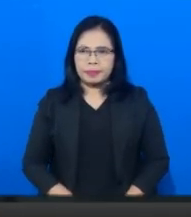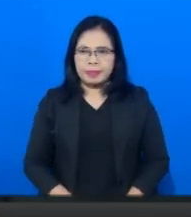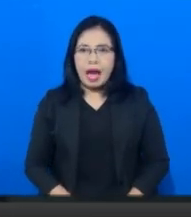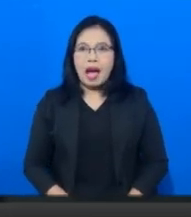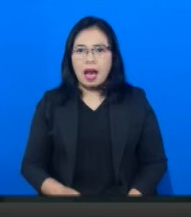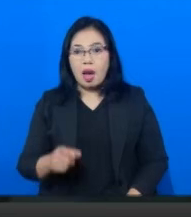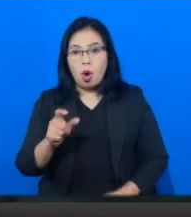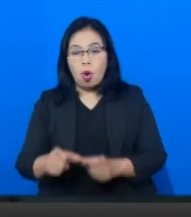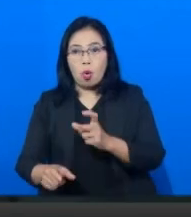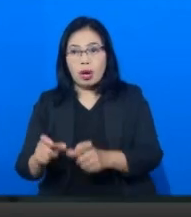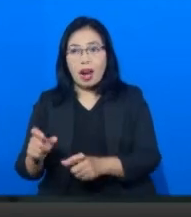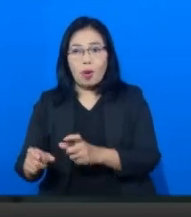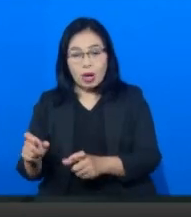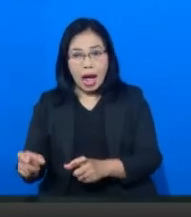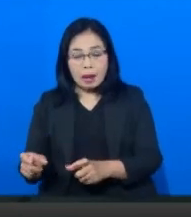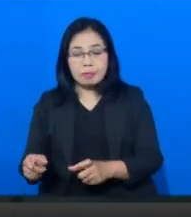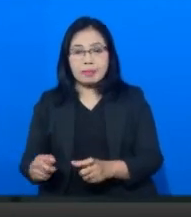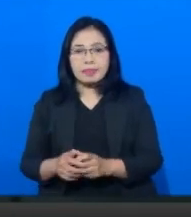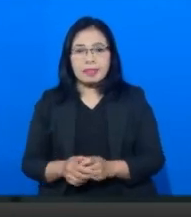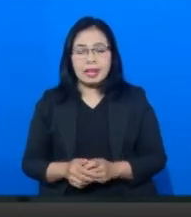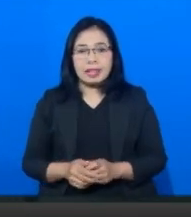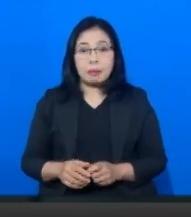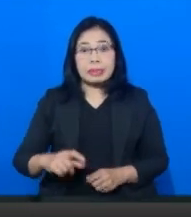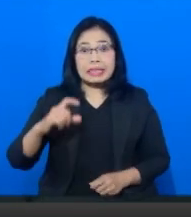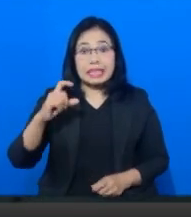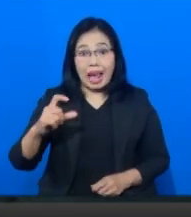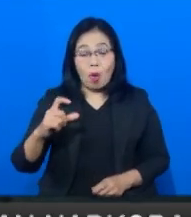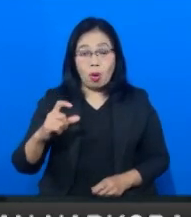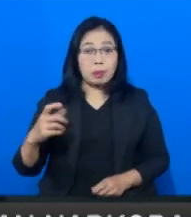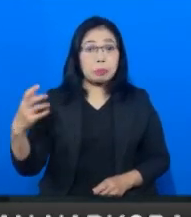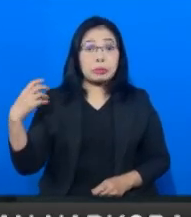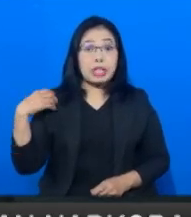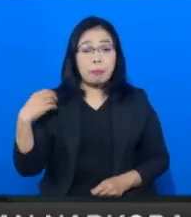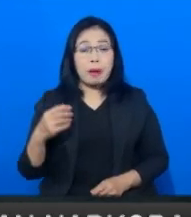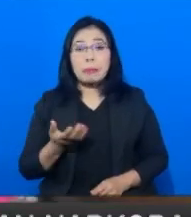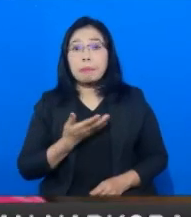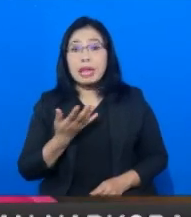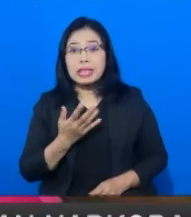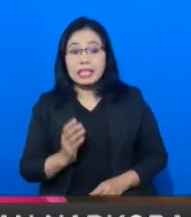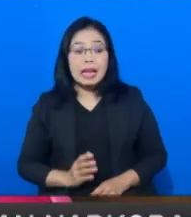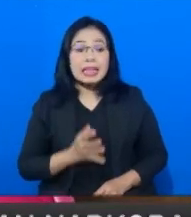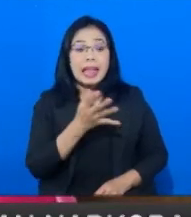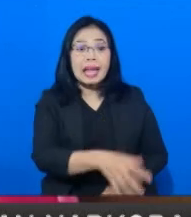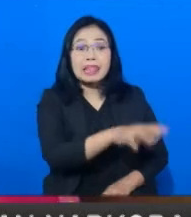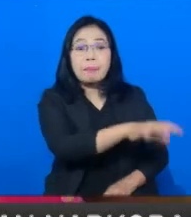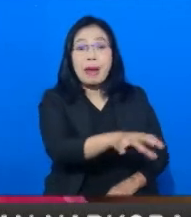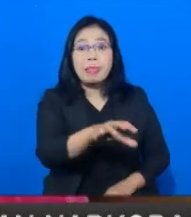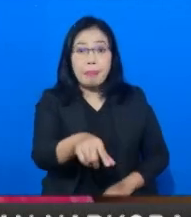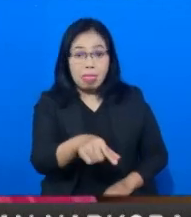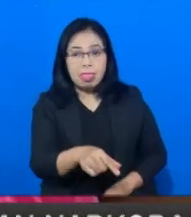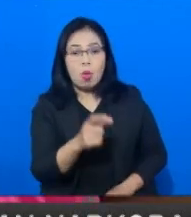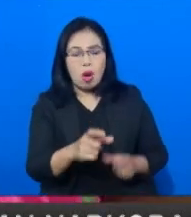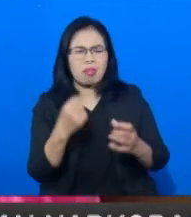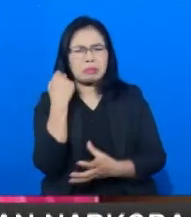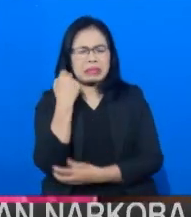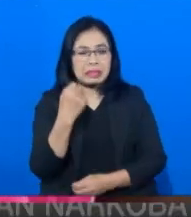daerah. Itu dijanjiin, Mas. Nanti ini begini, pokoknya AMCK-nya ini nanti setiap ada jadi enggak ada. Menurut